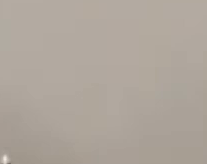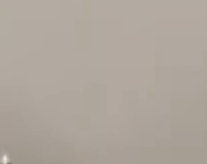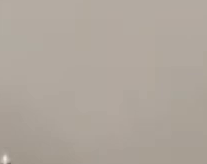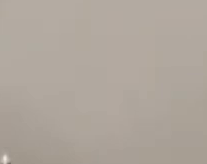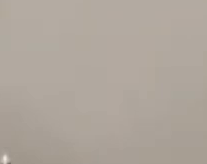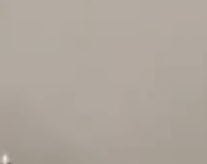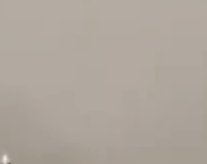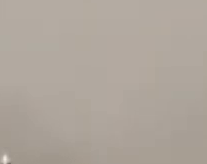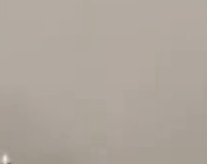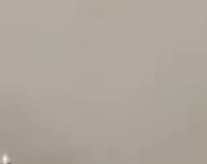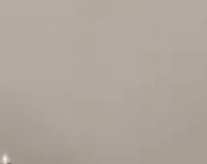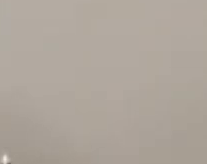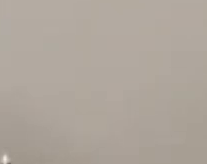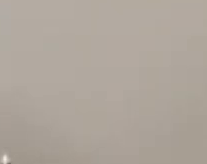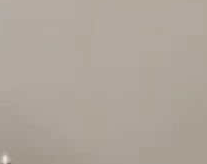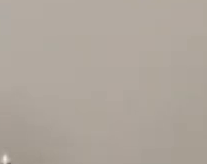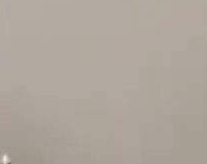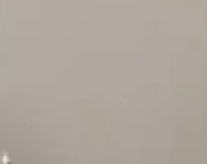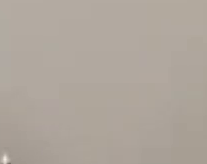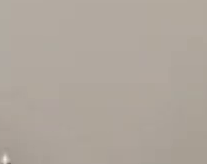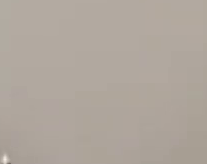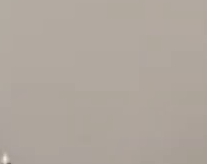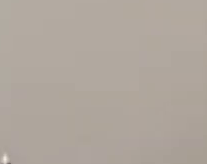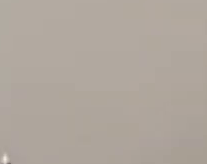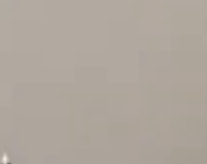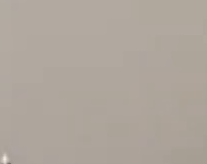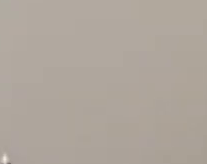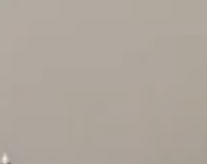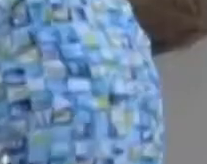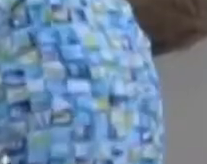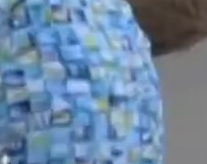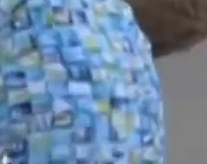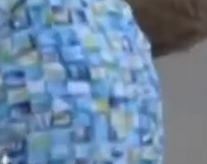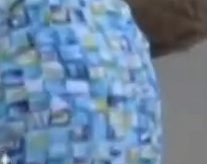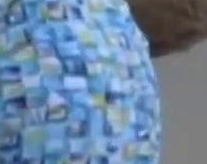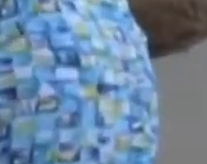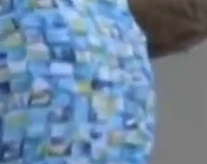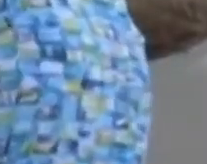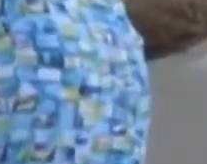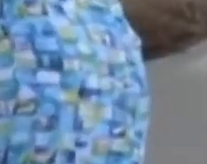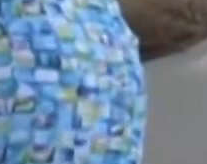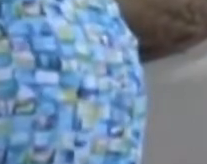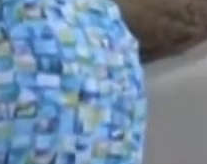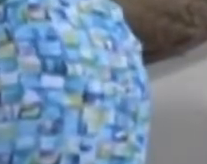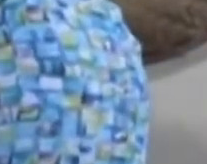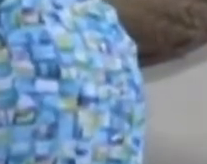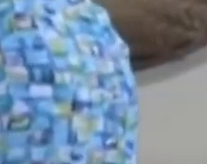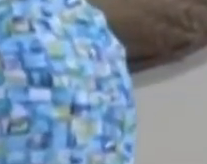Wacha tu niende nazo ndio nisije nikazisahau nikienda kazini.